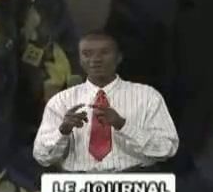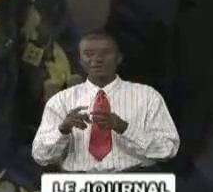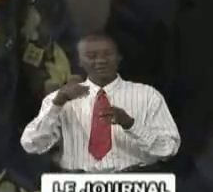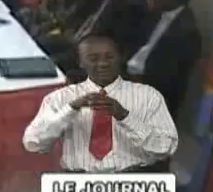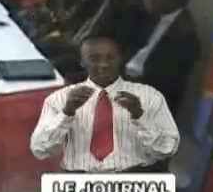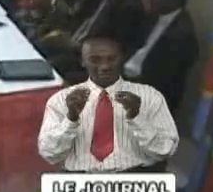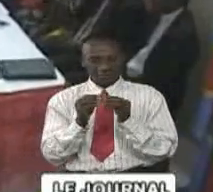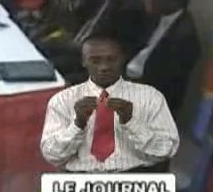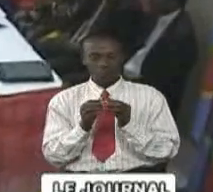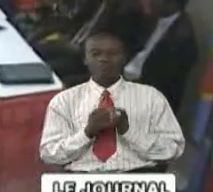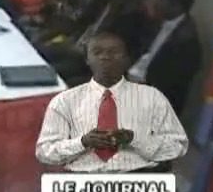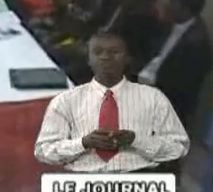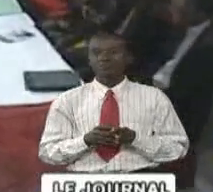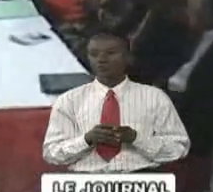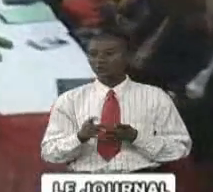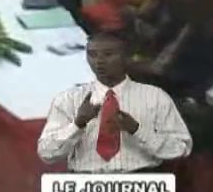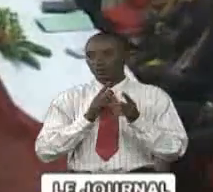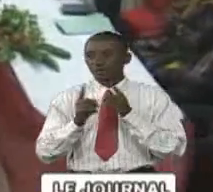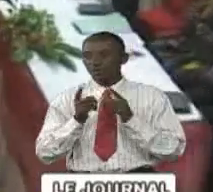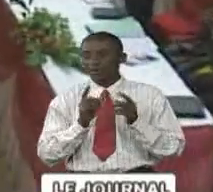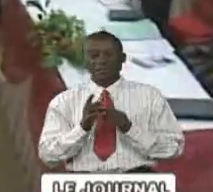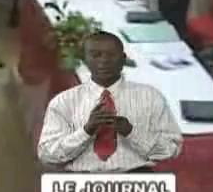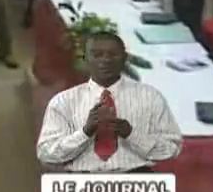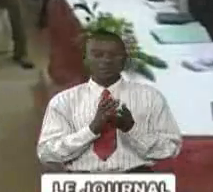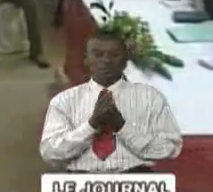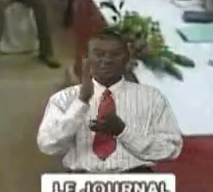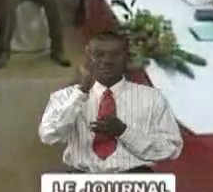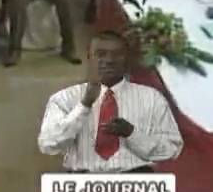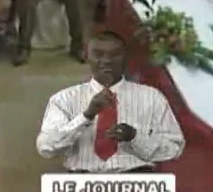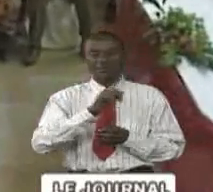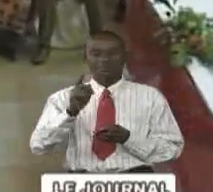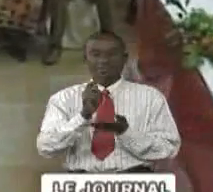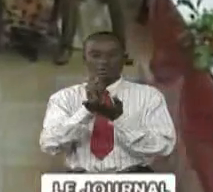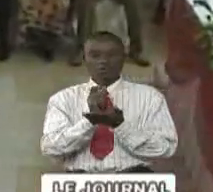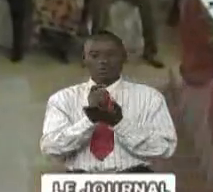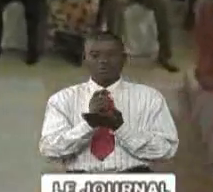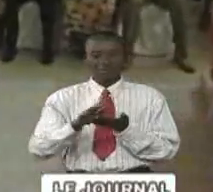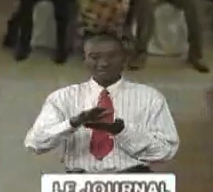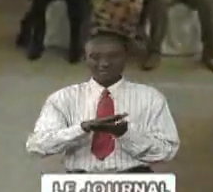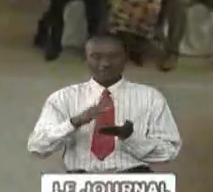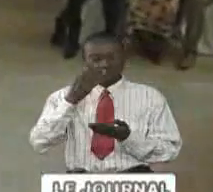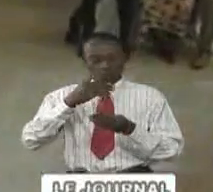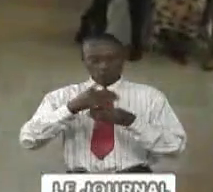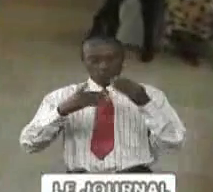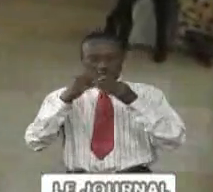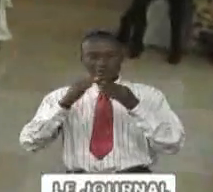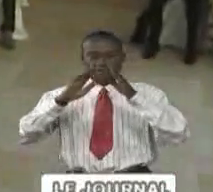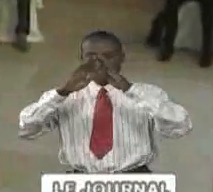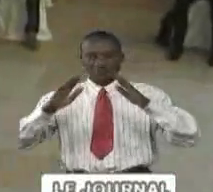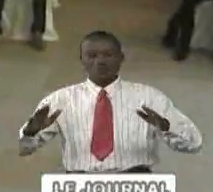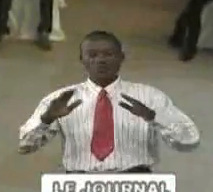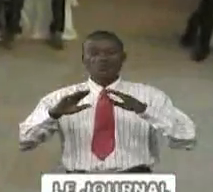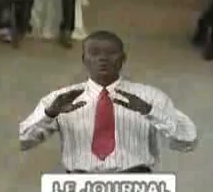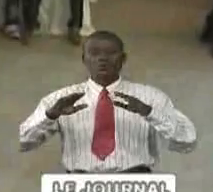ont aussi évoqué l'octroi des 500 000 tonnes de ciment dans le cadre de la construction de logements sociaux. Pour la